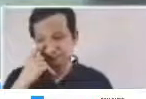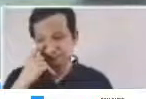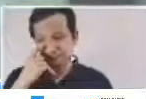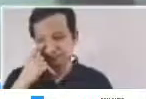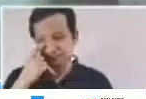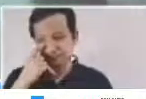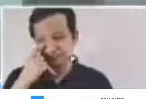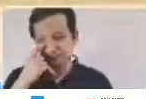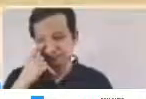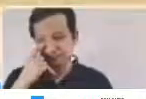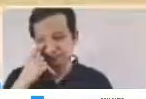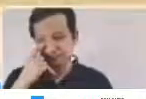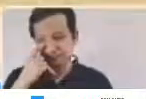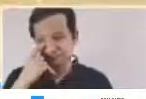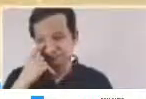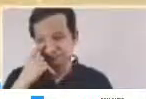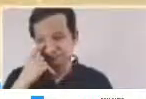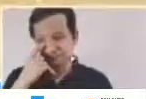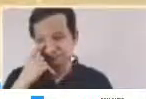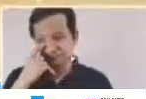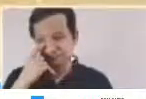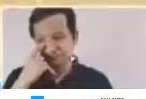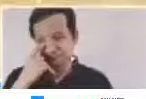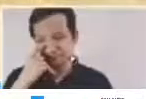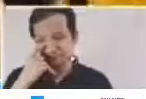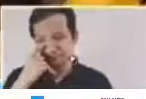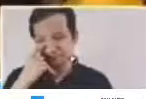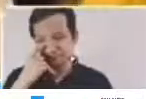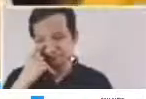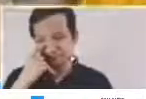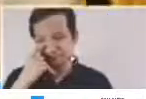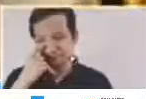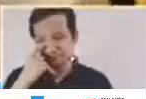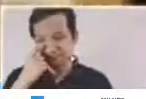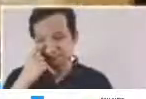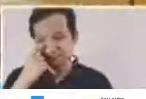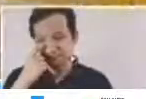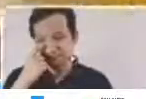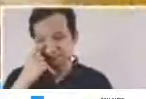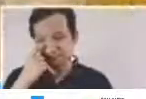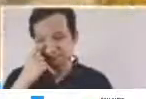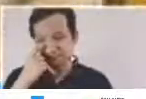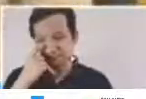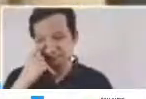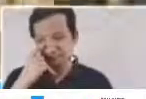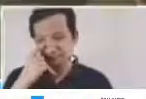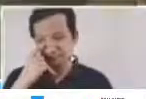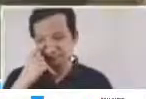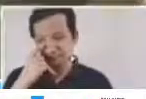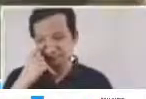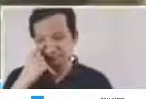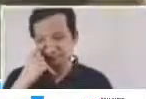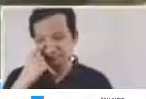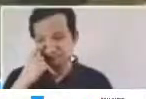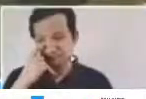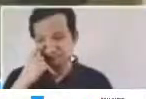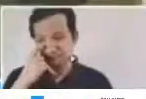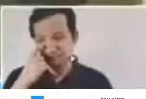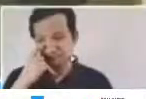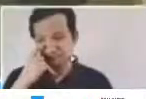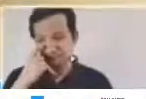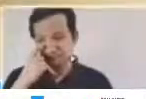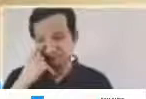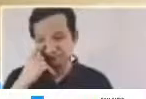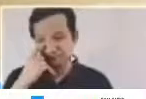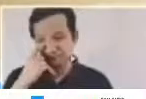po against all unscrupulous individuals who plan or who have been doing this na hindi po